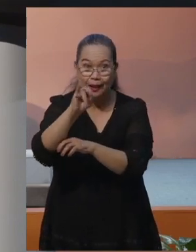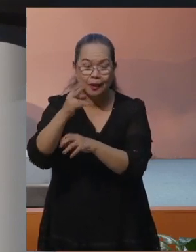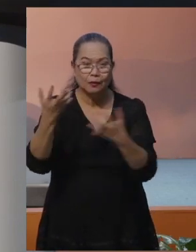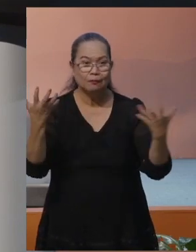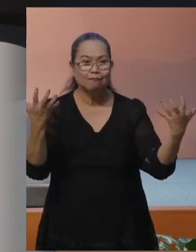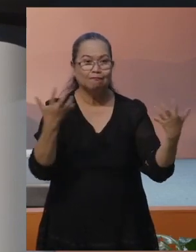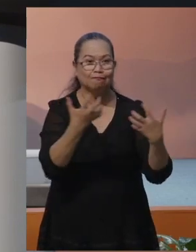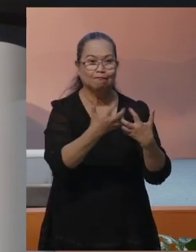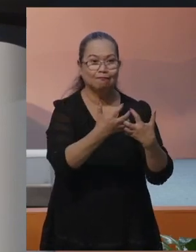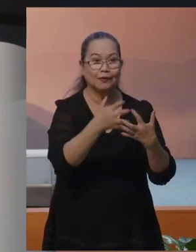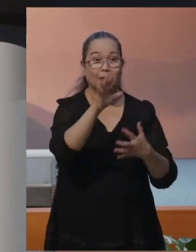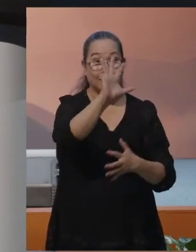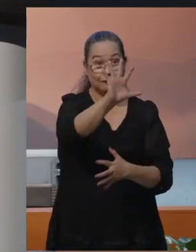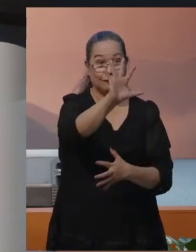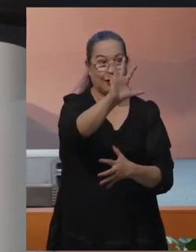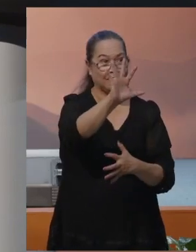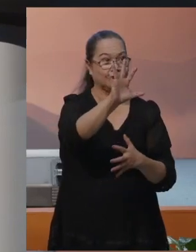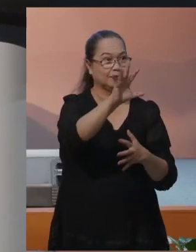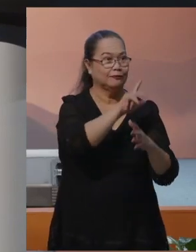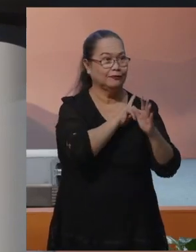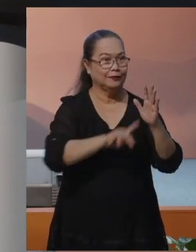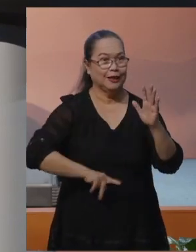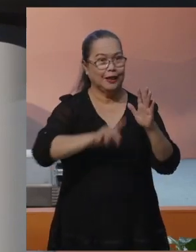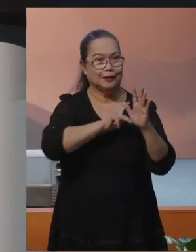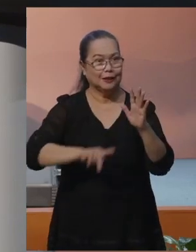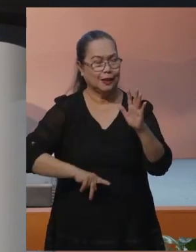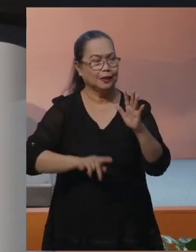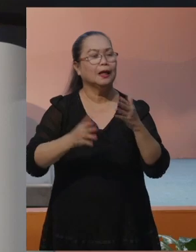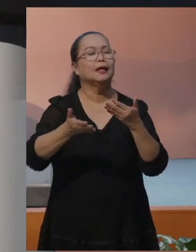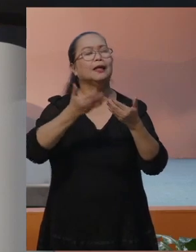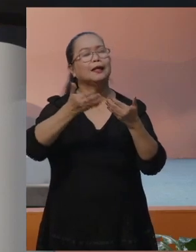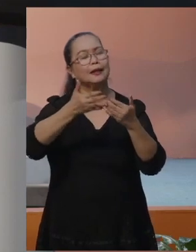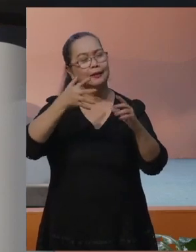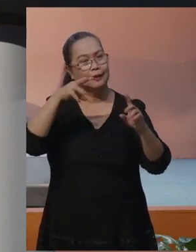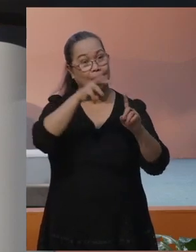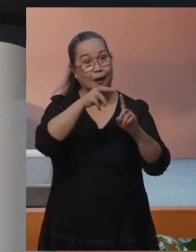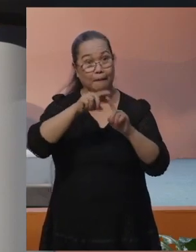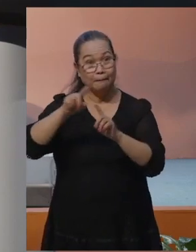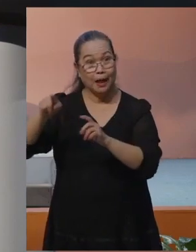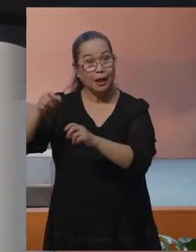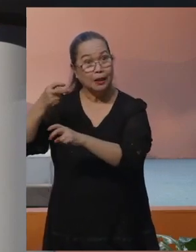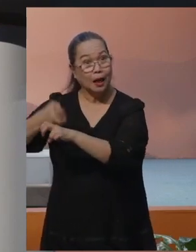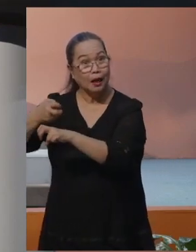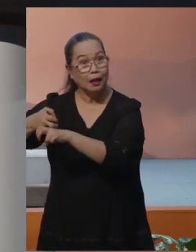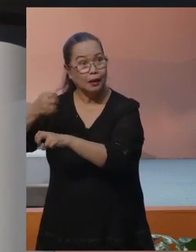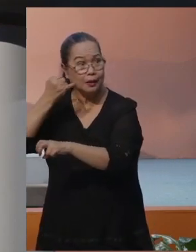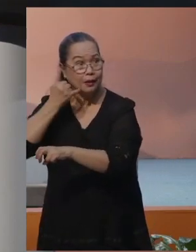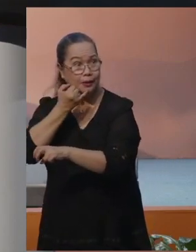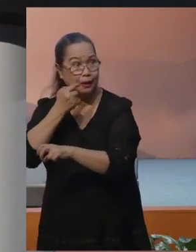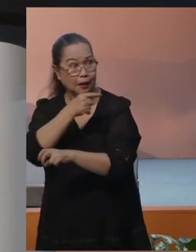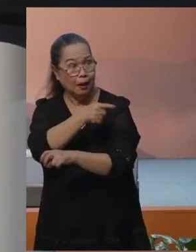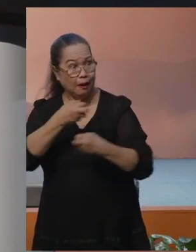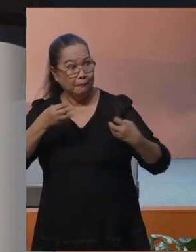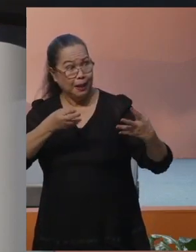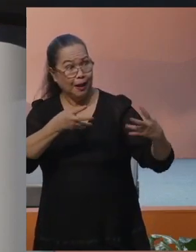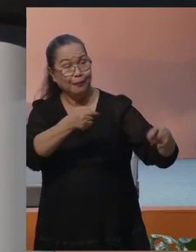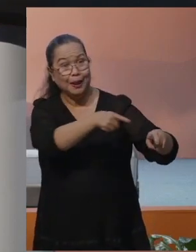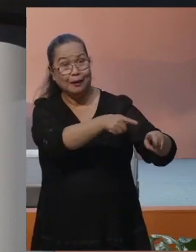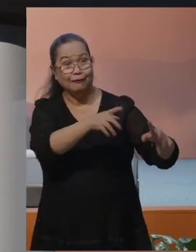sila. Mas madali na ngayon ang gera. No? Pero mas mahirap para sa Israel dahil mas marami sila ngayong